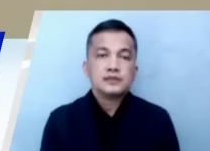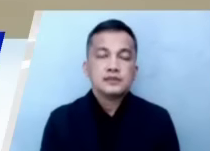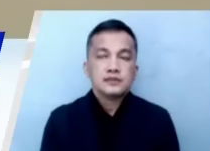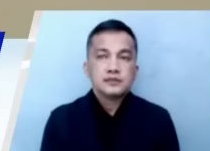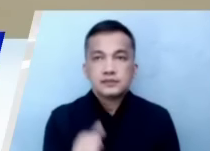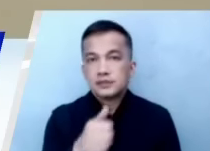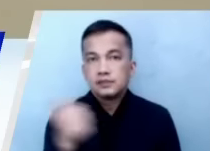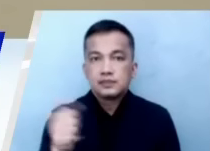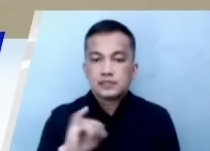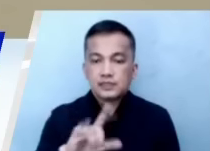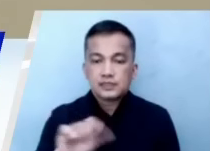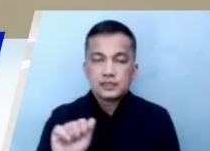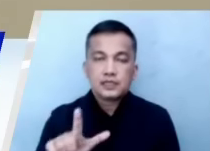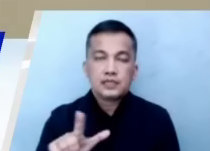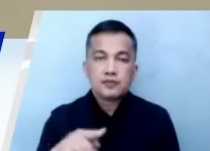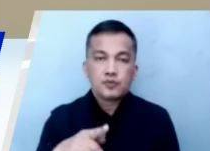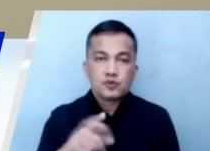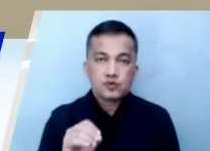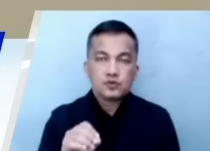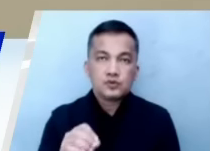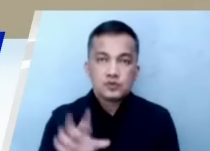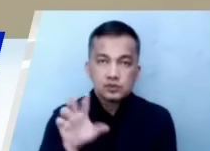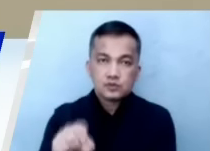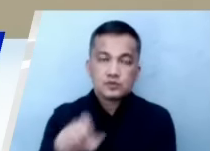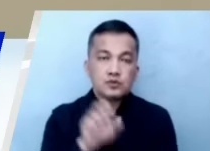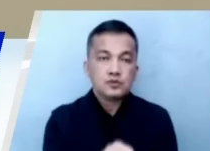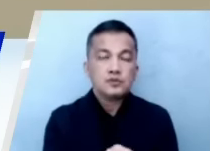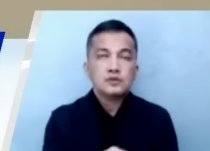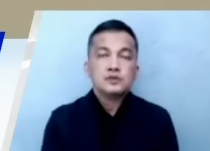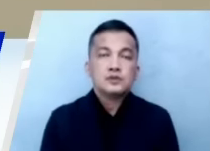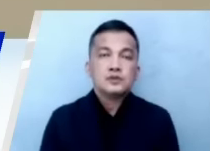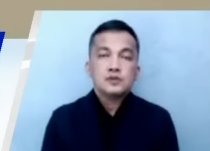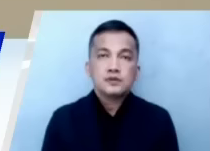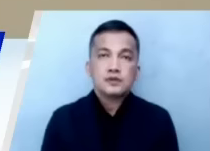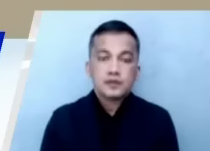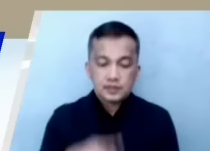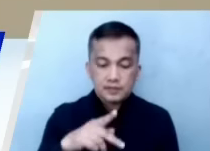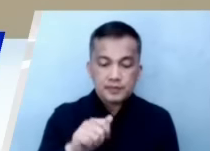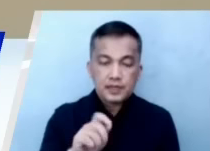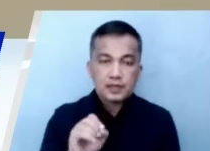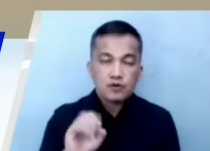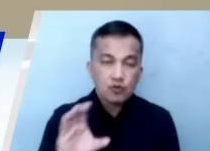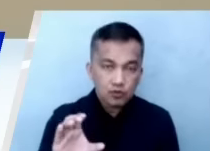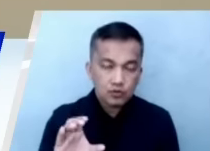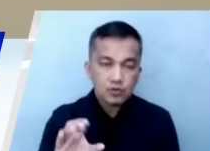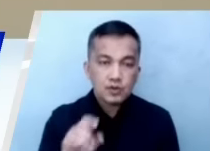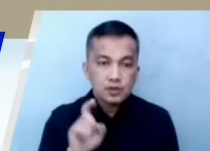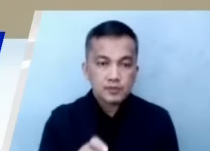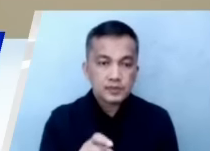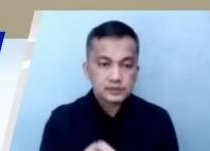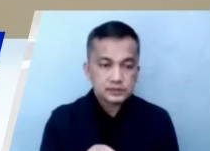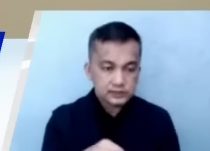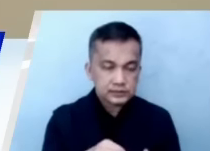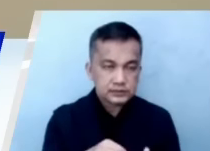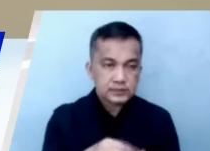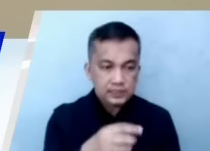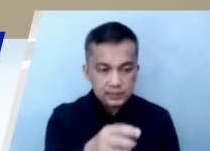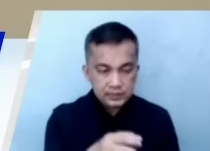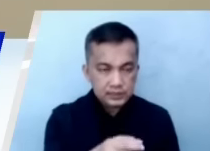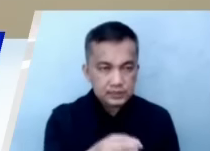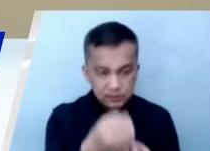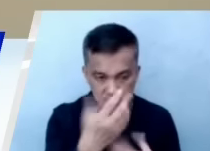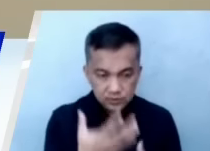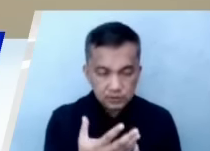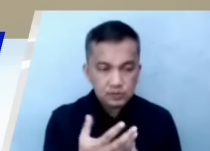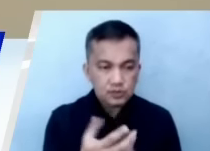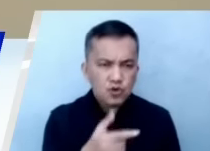illegal POGO hubs that was raided by PAOK. We have to get information from her kung sino yung may-ari, sino